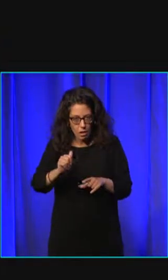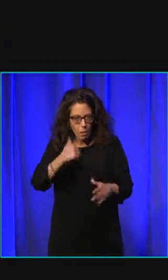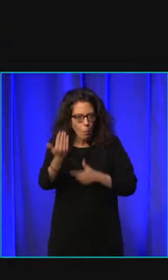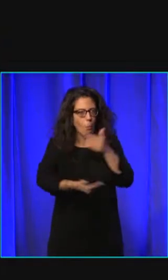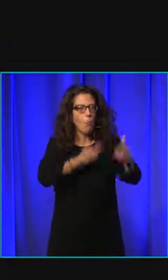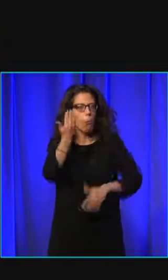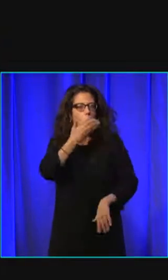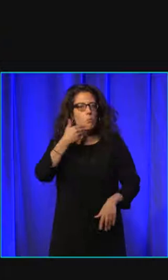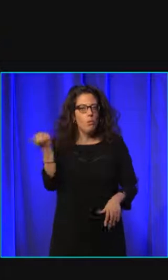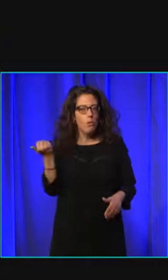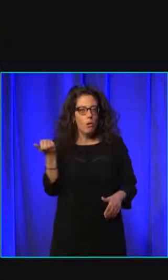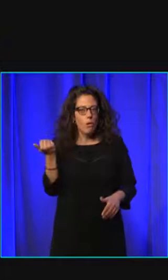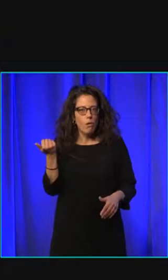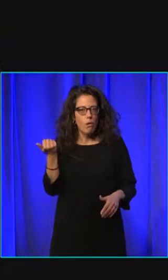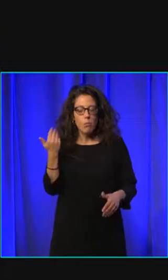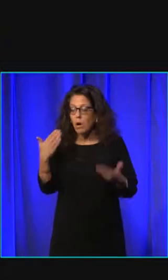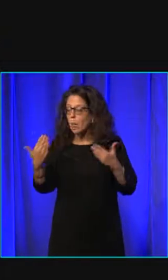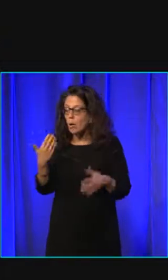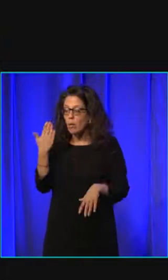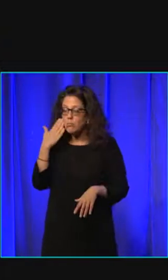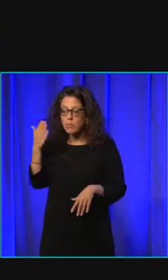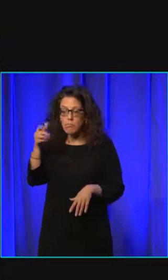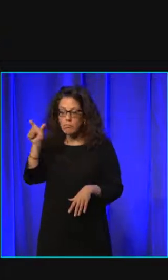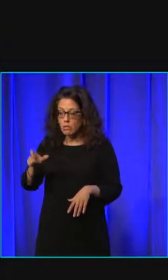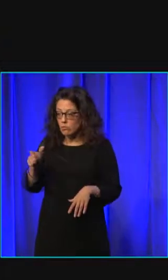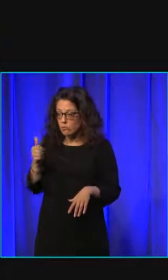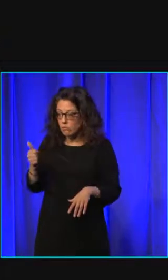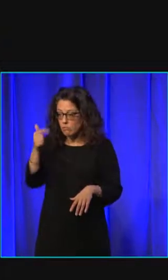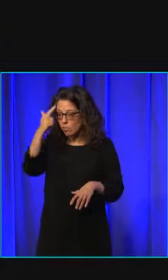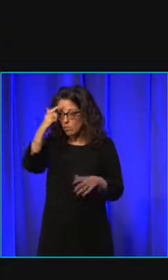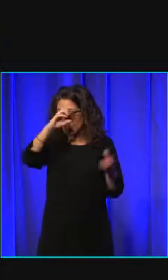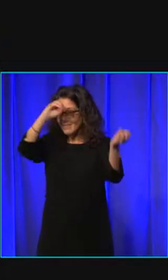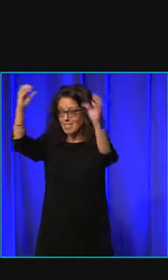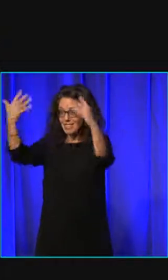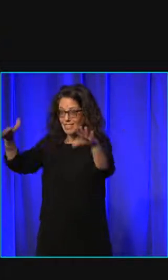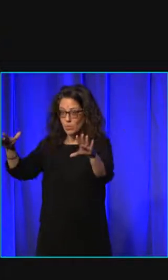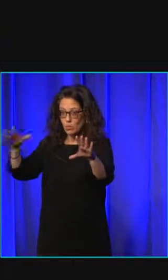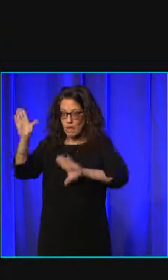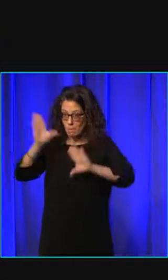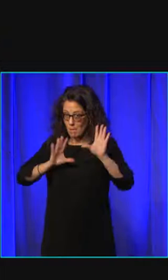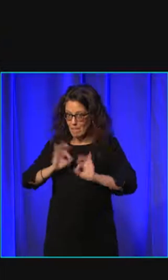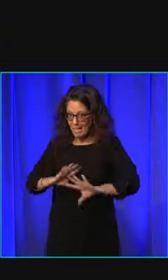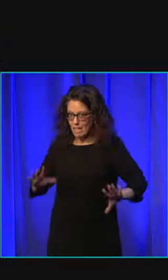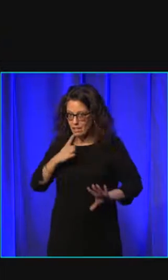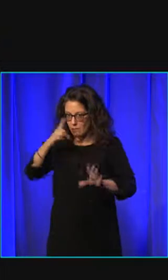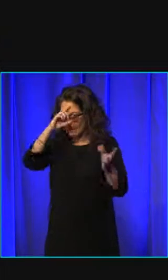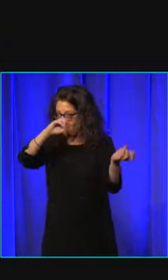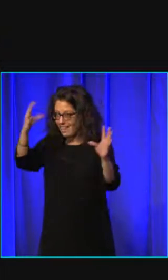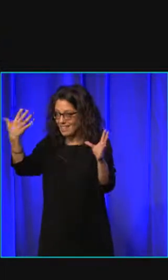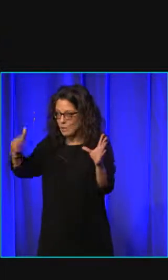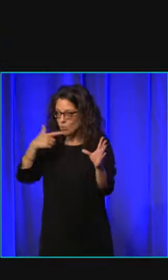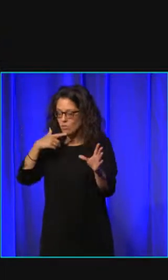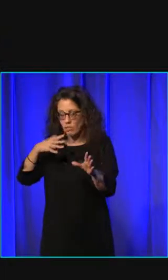plus importante que s'il ne faisait que l'imagerie seule, sans le mime. Et donc, quand on